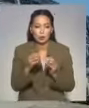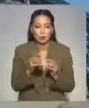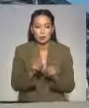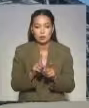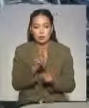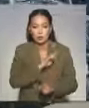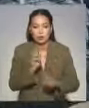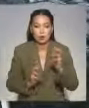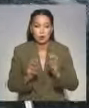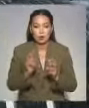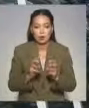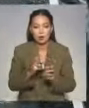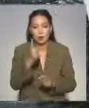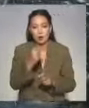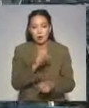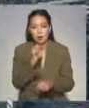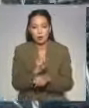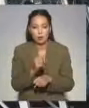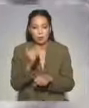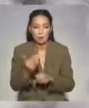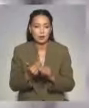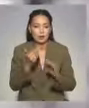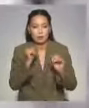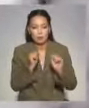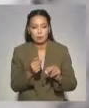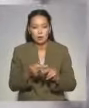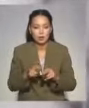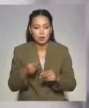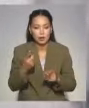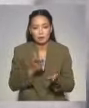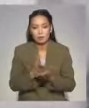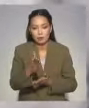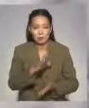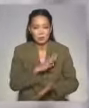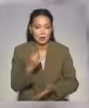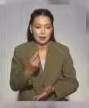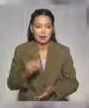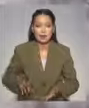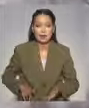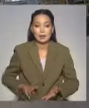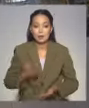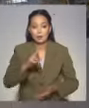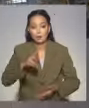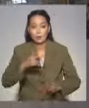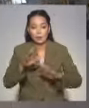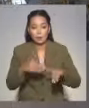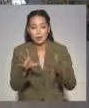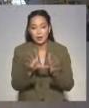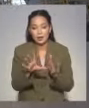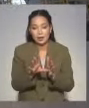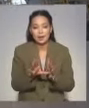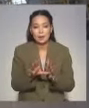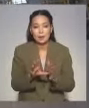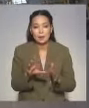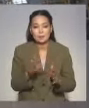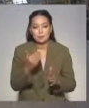тұрған зауыт бір мезетте тоқтаған кезде апаттан сақтаудың жалғыз жолы осы болды, дейді зауыт директоры. Апаттан 2 сағаттан соң электр энергиясы қайта